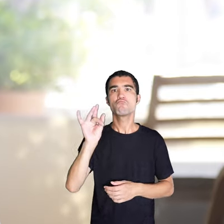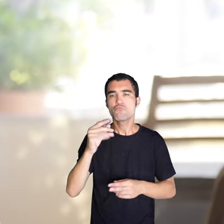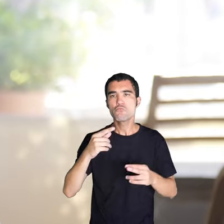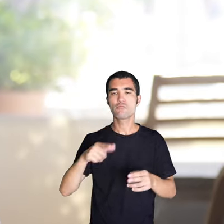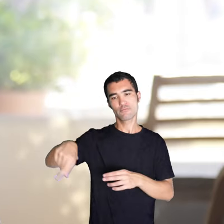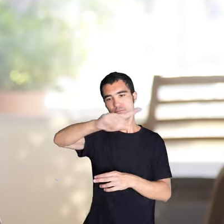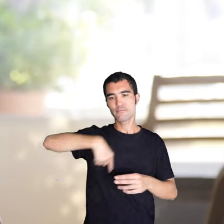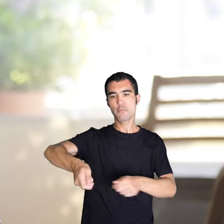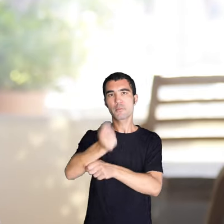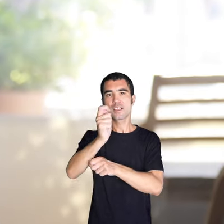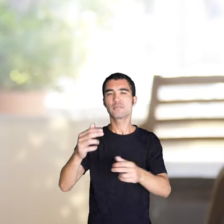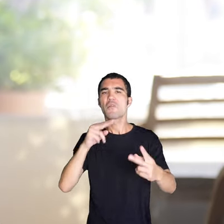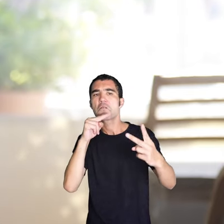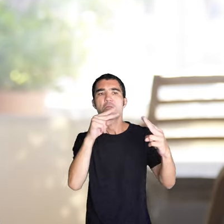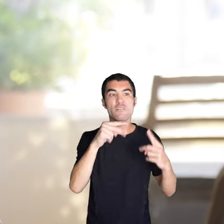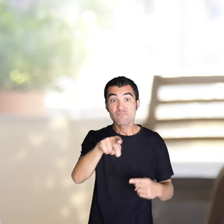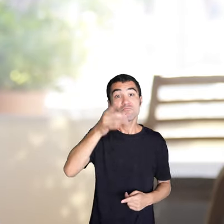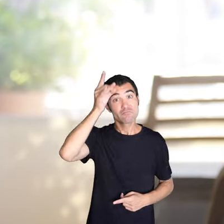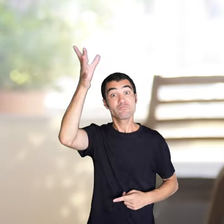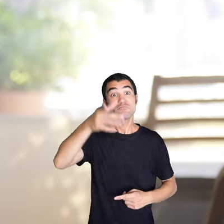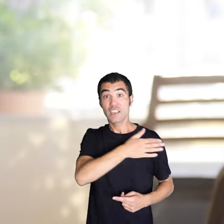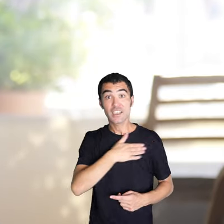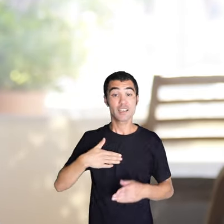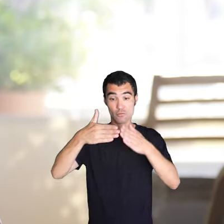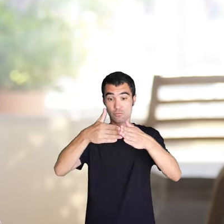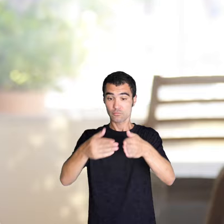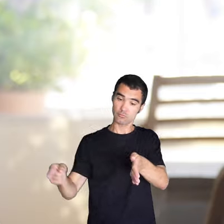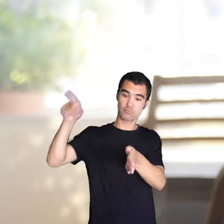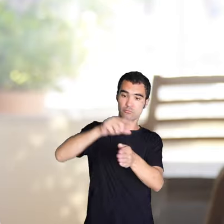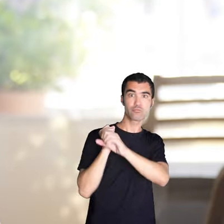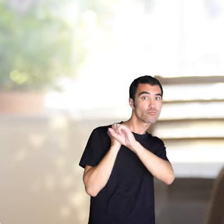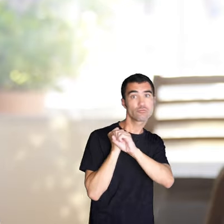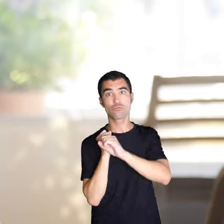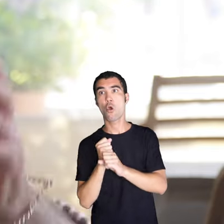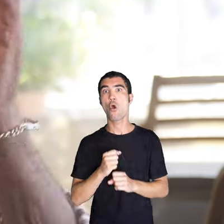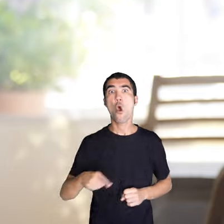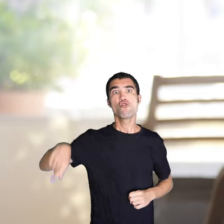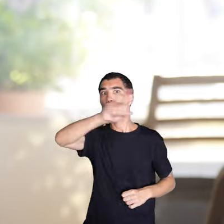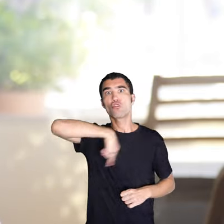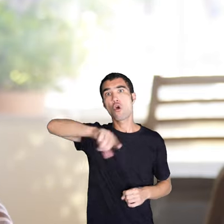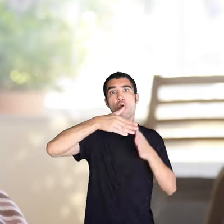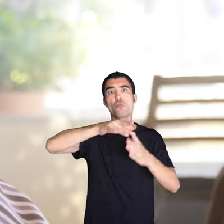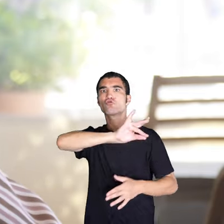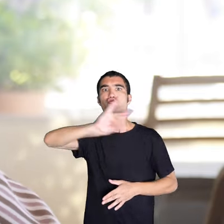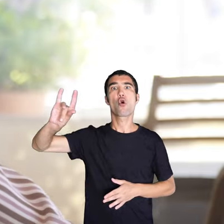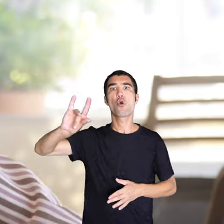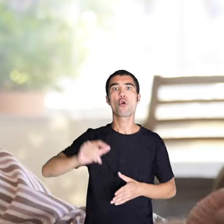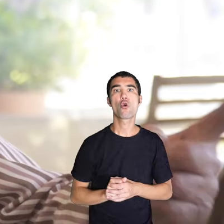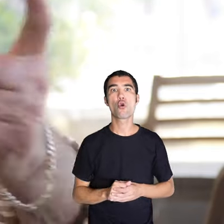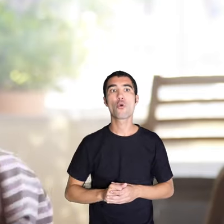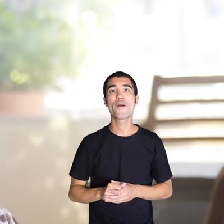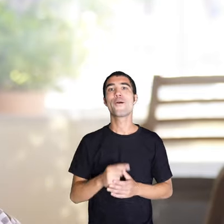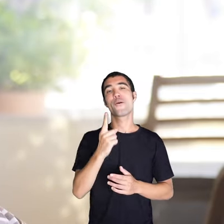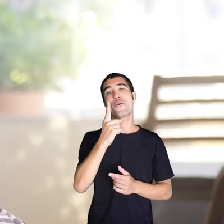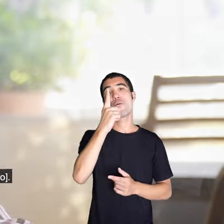per il pescatore, ma per la pescia che volevo io a San Pere, in tutte le barche, sì, io lo dovevo non andare in